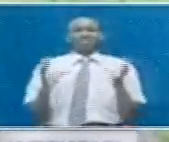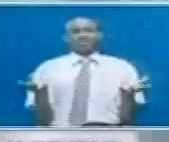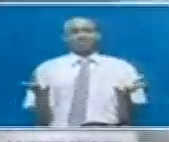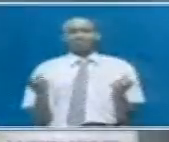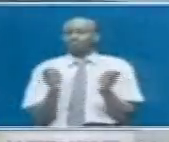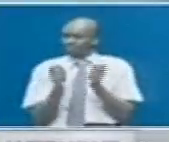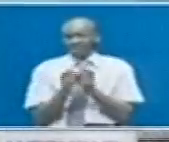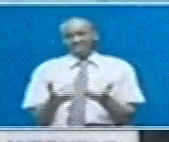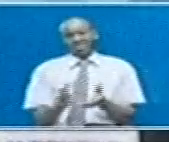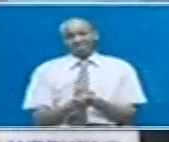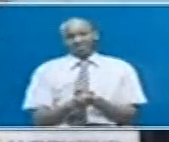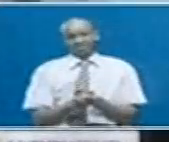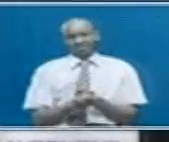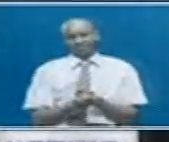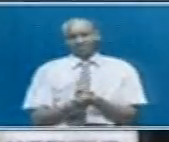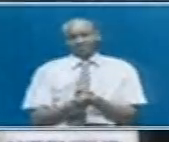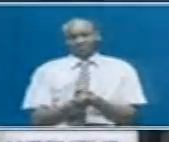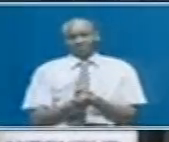sijapona. Amen.